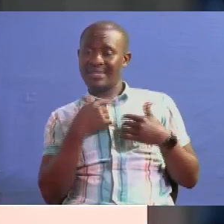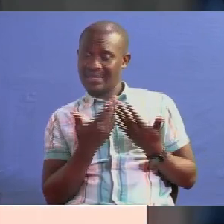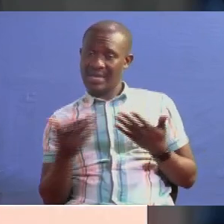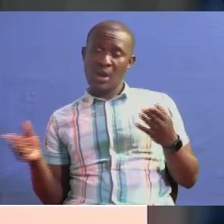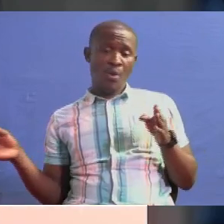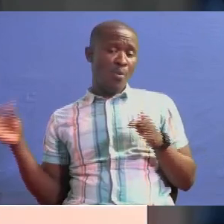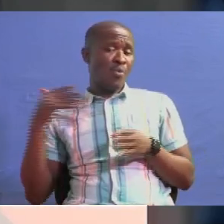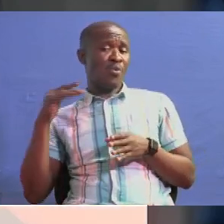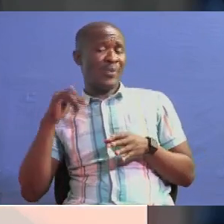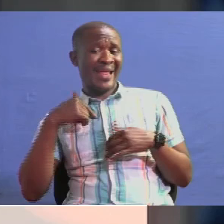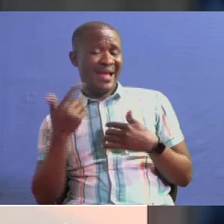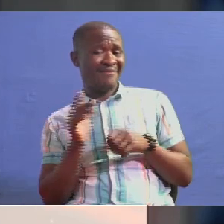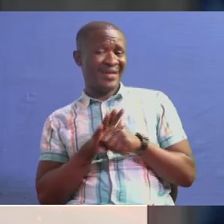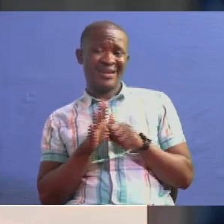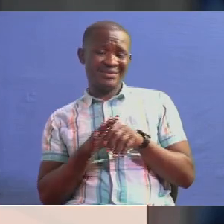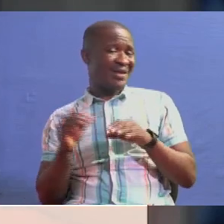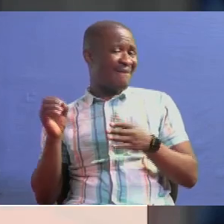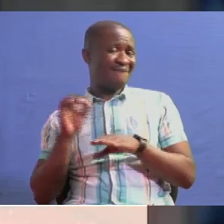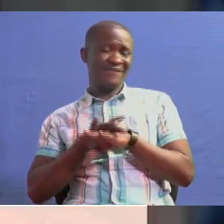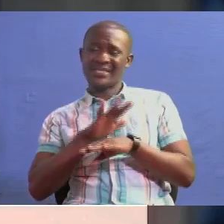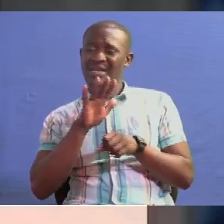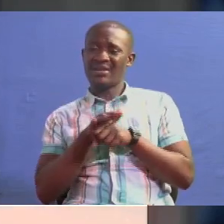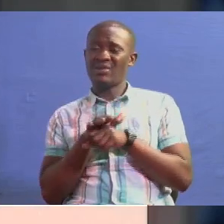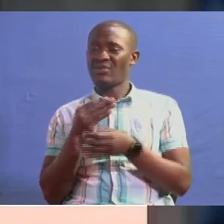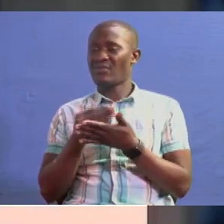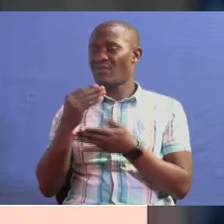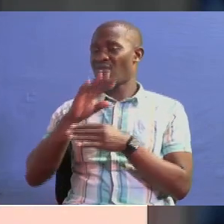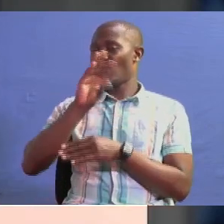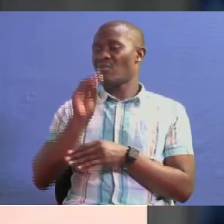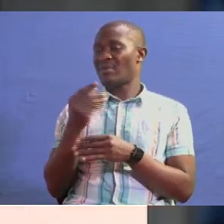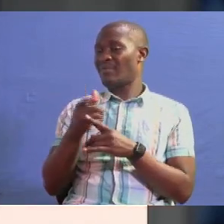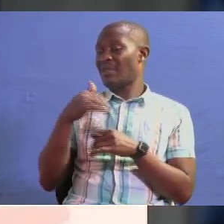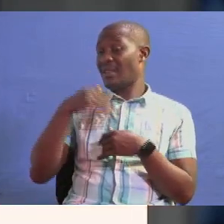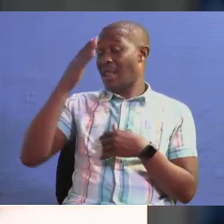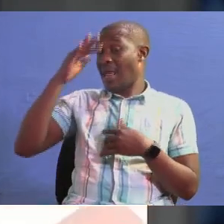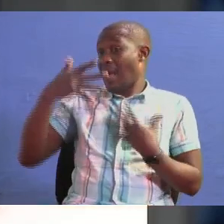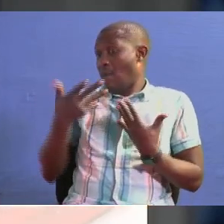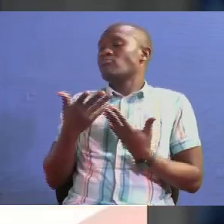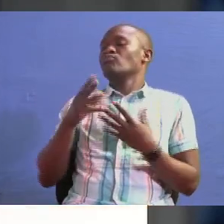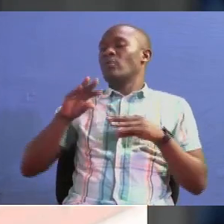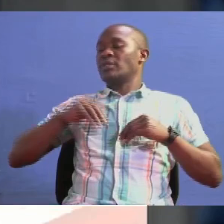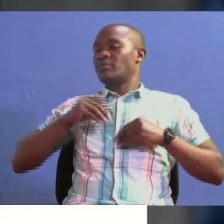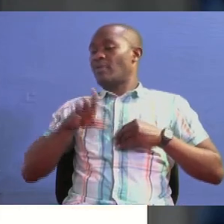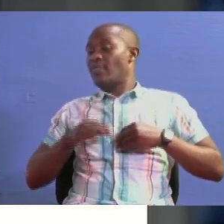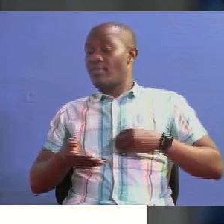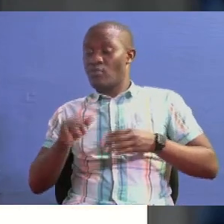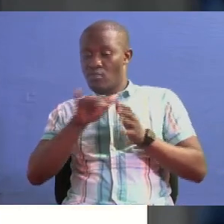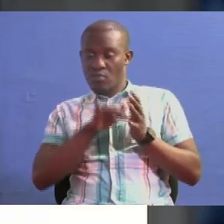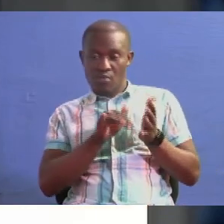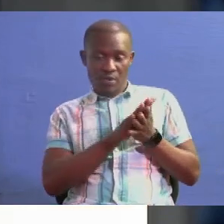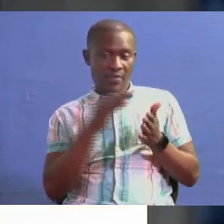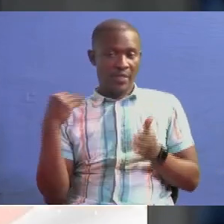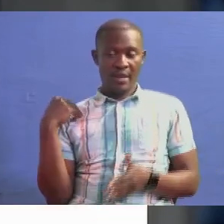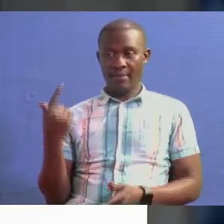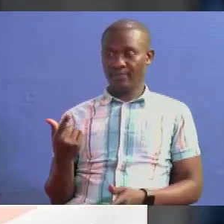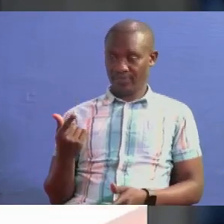kukataliwa huko kumewaathiri sana wanafunzi kutoka Afrika, na bila kujali jinsi tunavyowakataa na kupunguza takwimu, bila